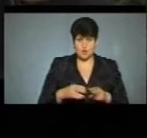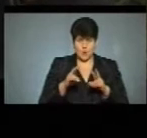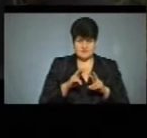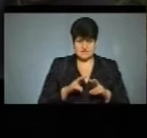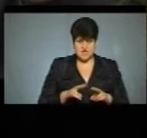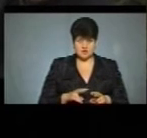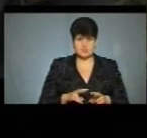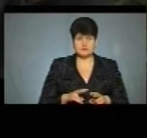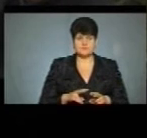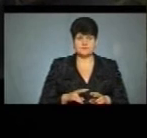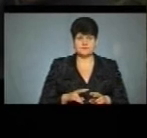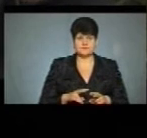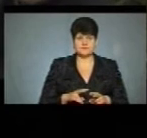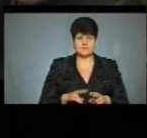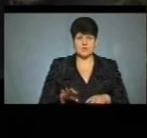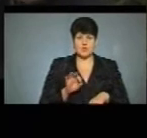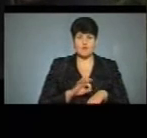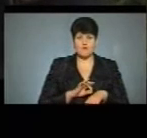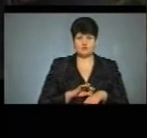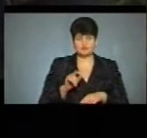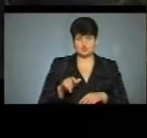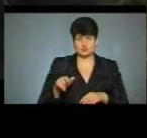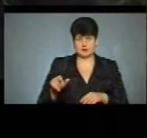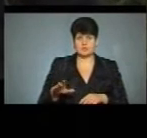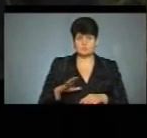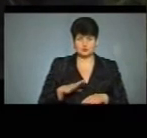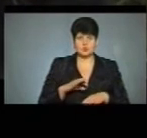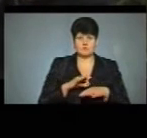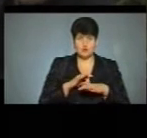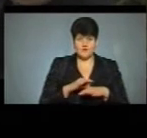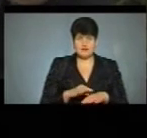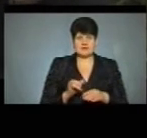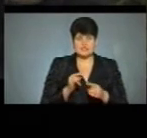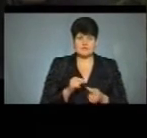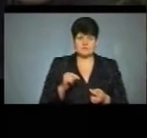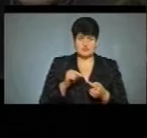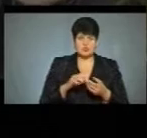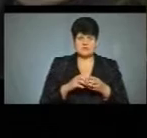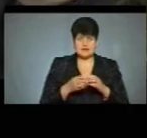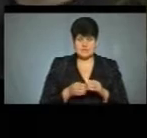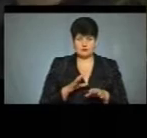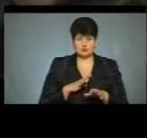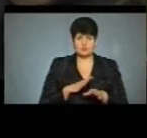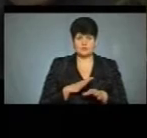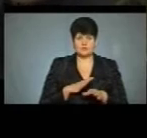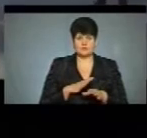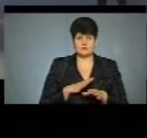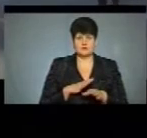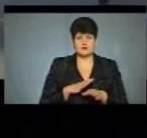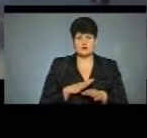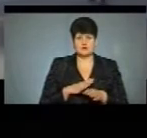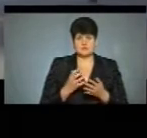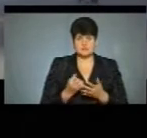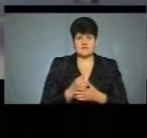обстеження, скажімо, хворої людини були проведені і відповідно за результатами було виділено вірус грипу А.